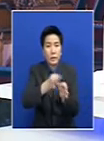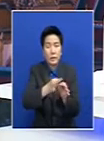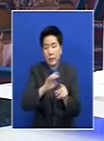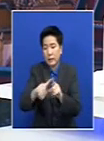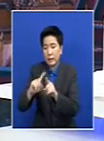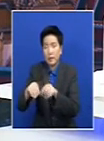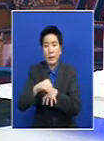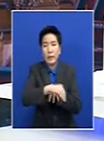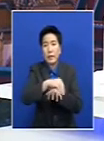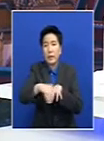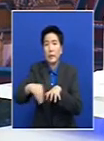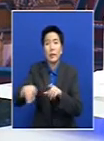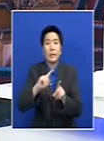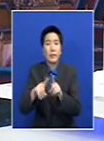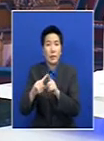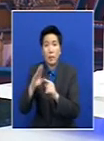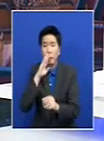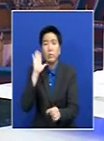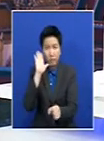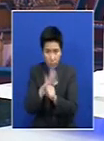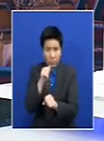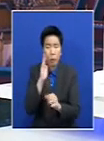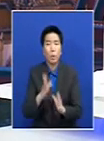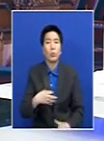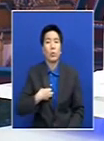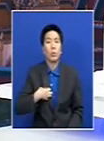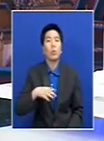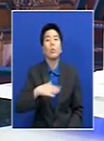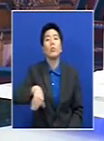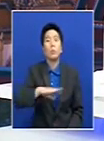นาคารของรัฐสาขาต่างๆคาดว่ามีเพียงพอให้กับประชาชนที่ต้องการแลกซื้อค่ะ